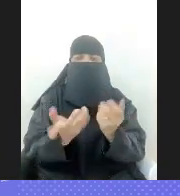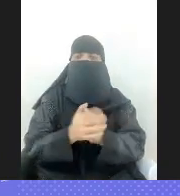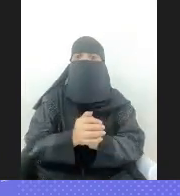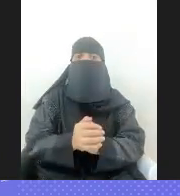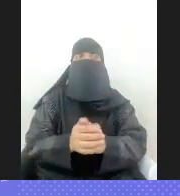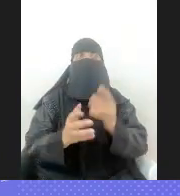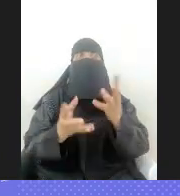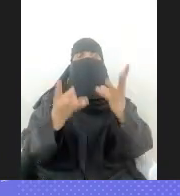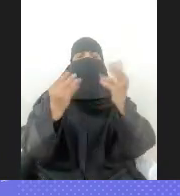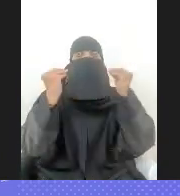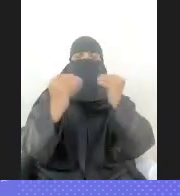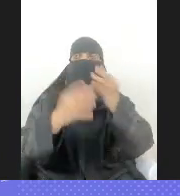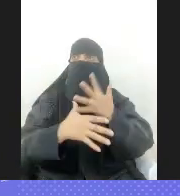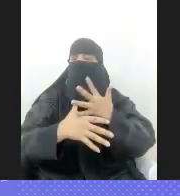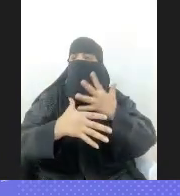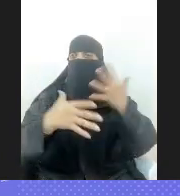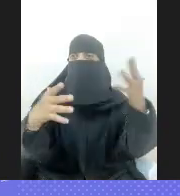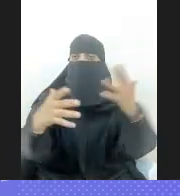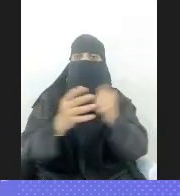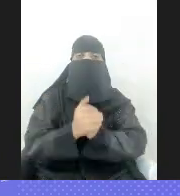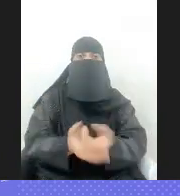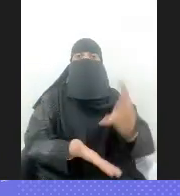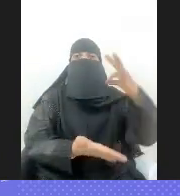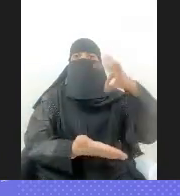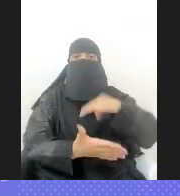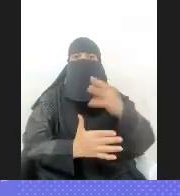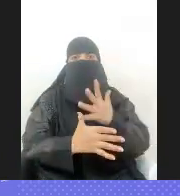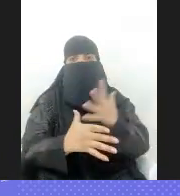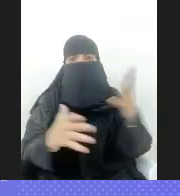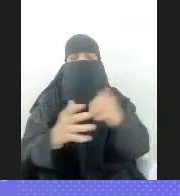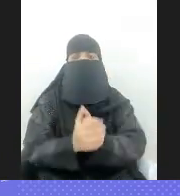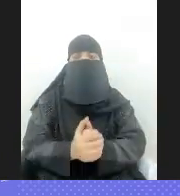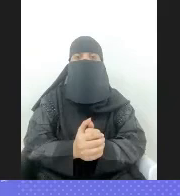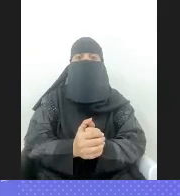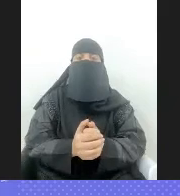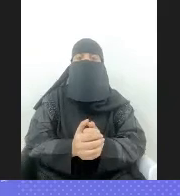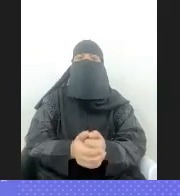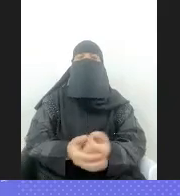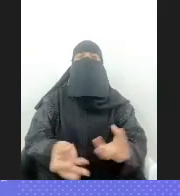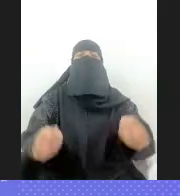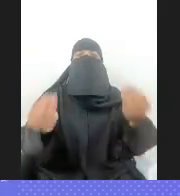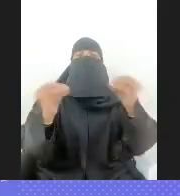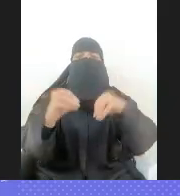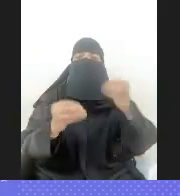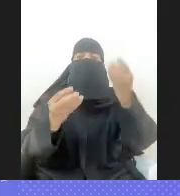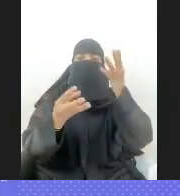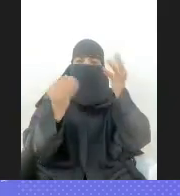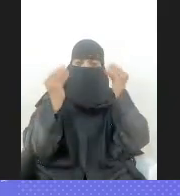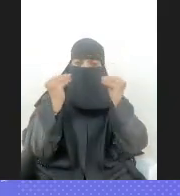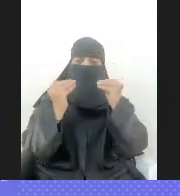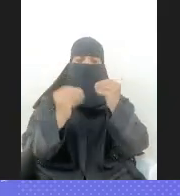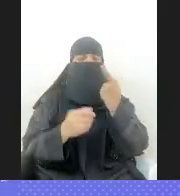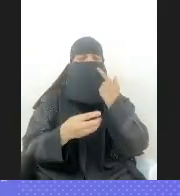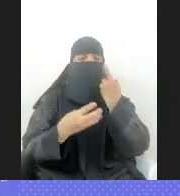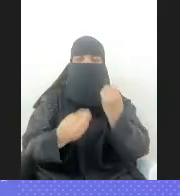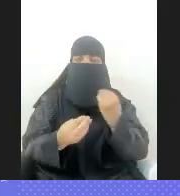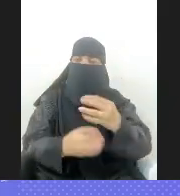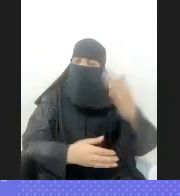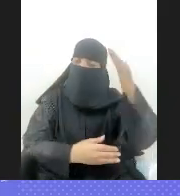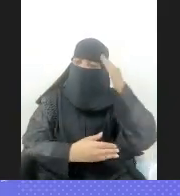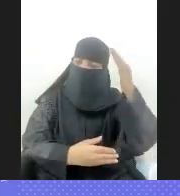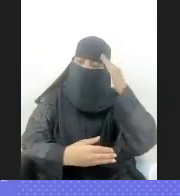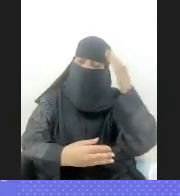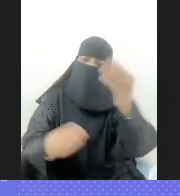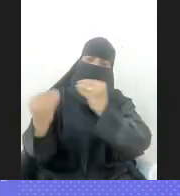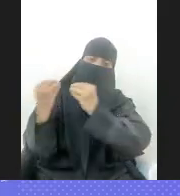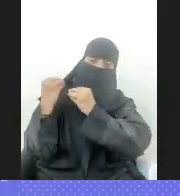قيمة استفدنا منها، يعني ثراء معرفي جميل جدا، فشكرا جزيلا ليهم،